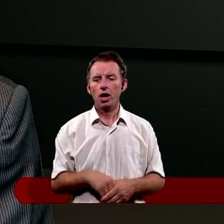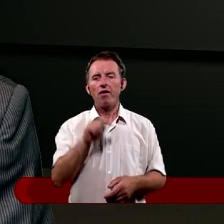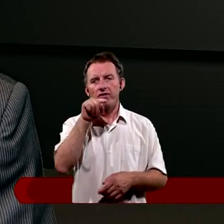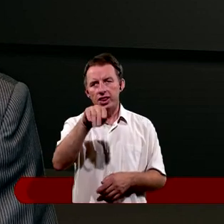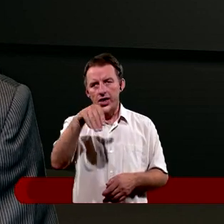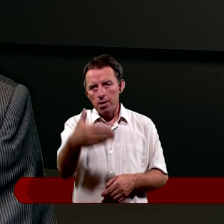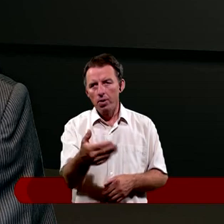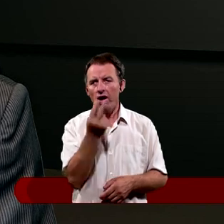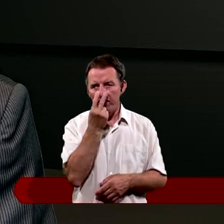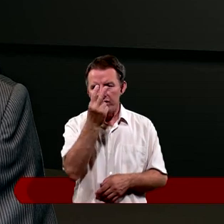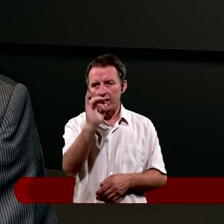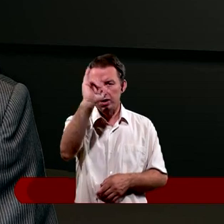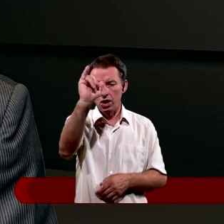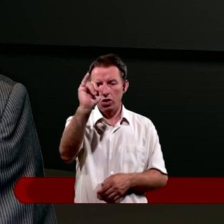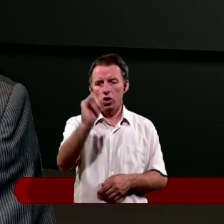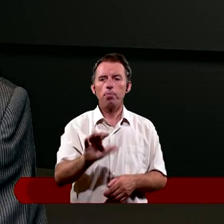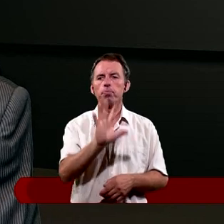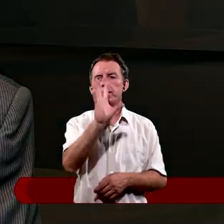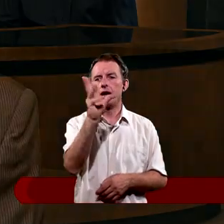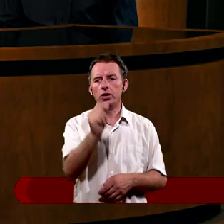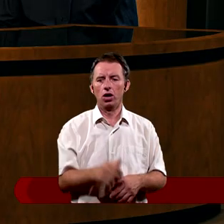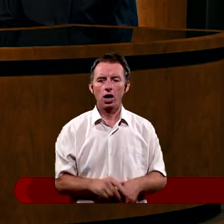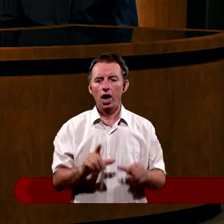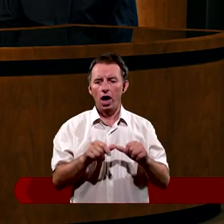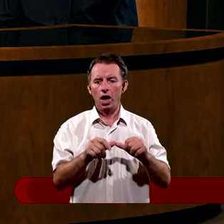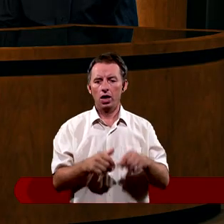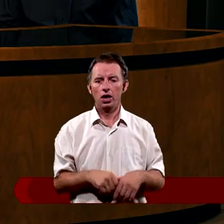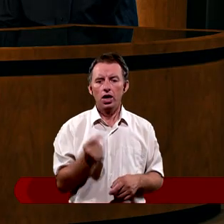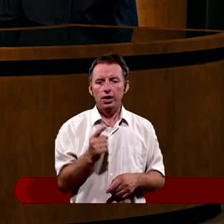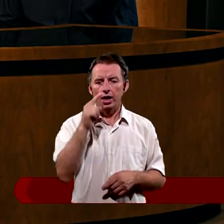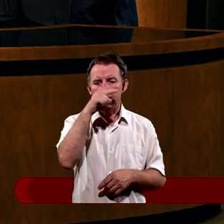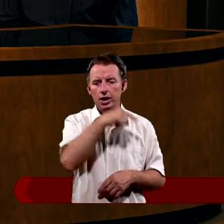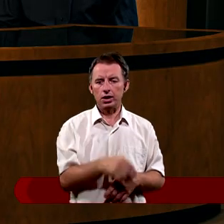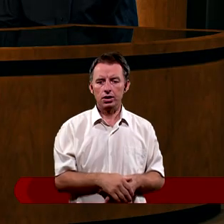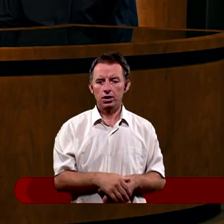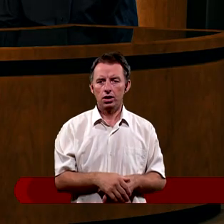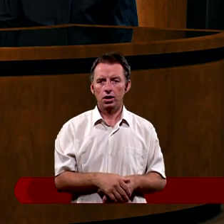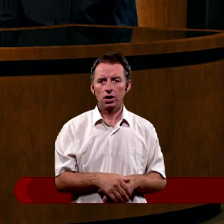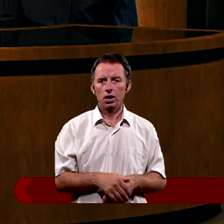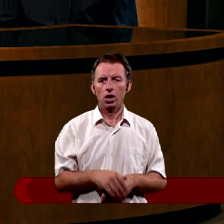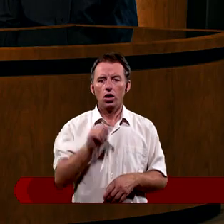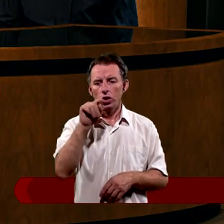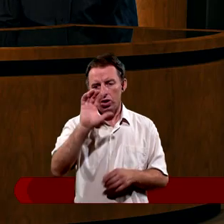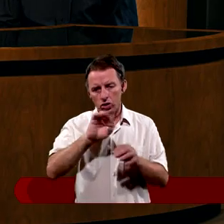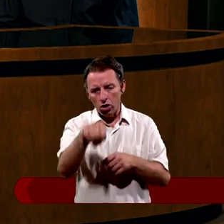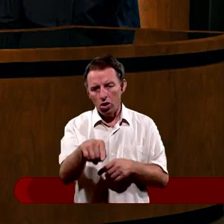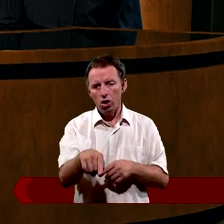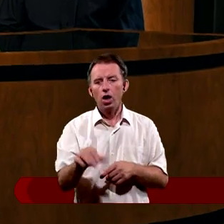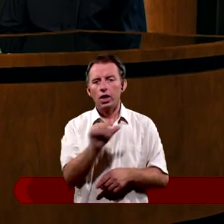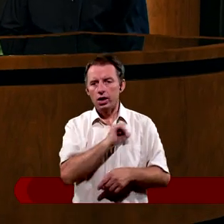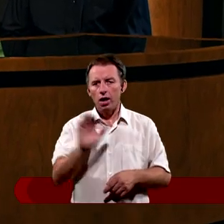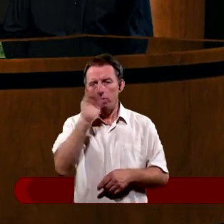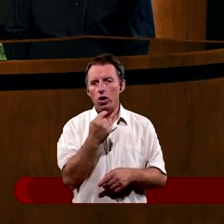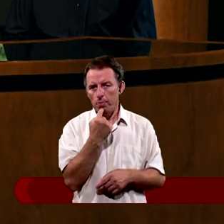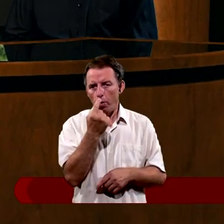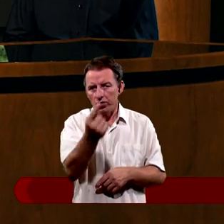W tym widać jego piękno. No ale niestety nawet to, o czym sam Pan